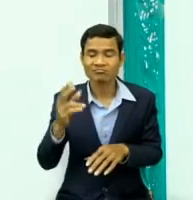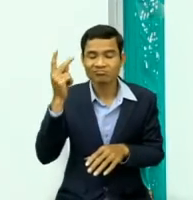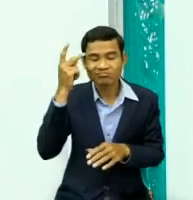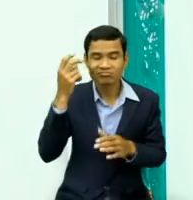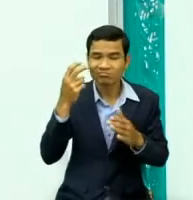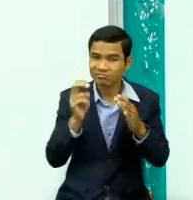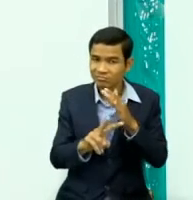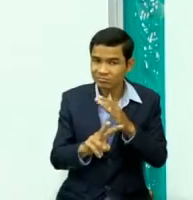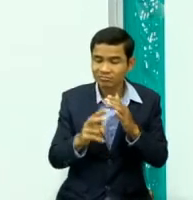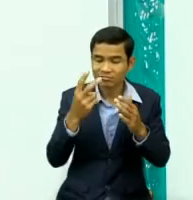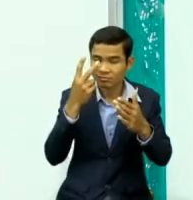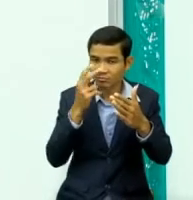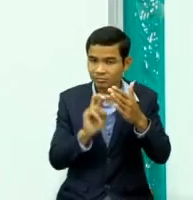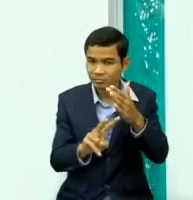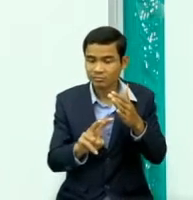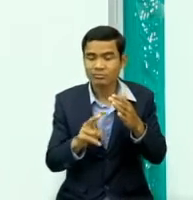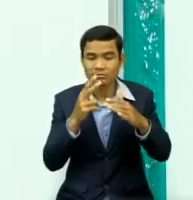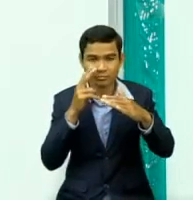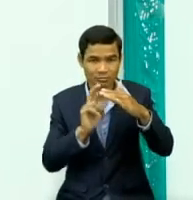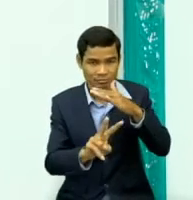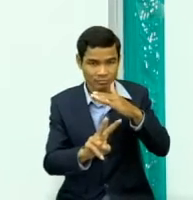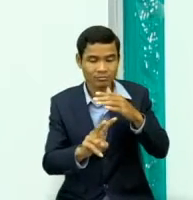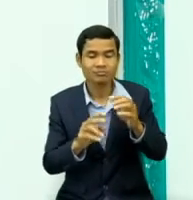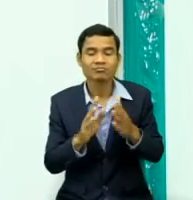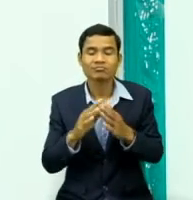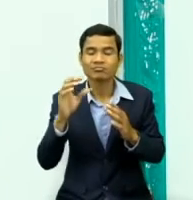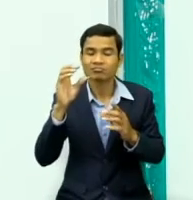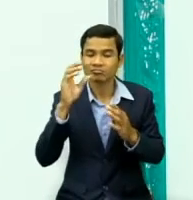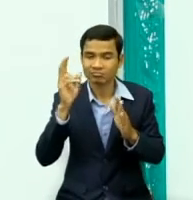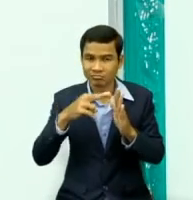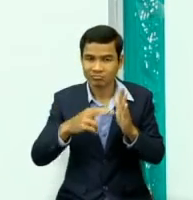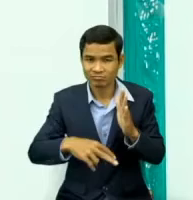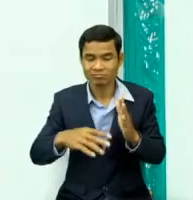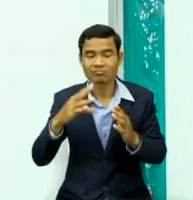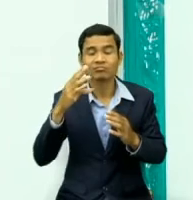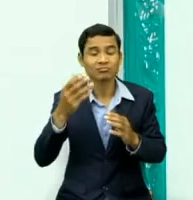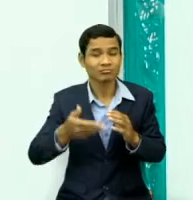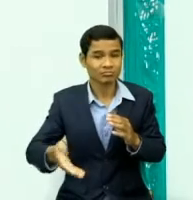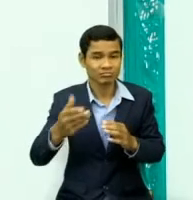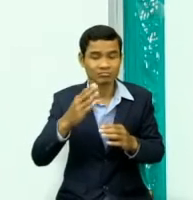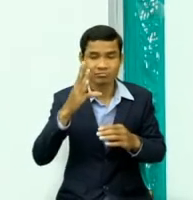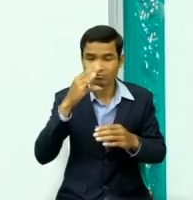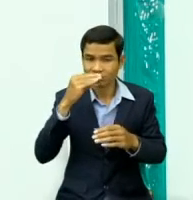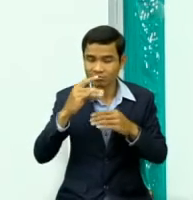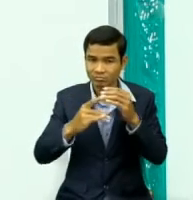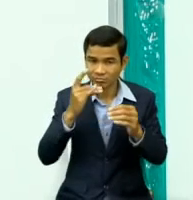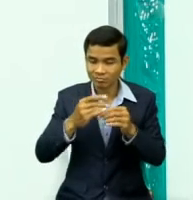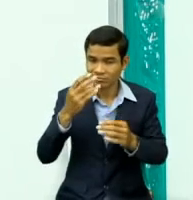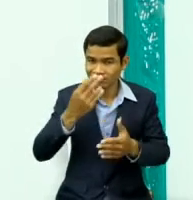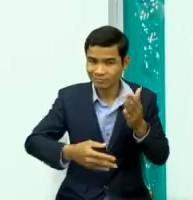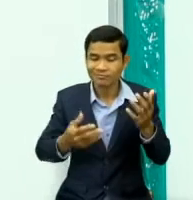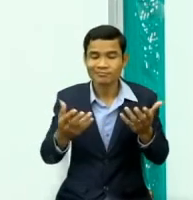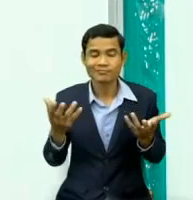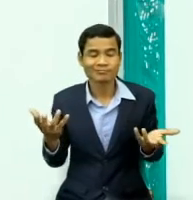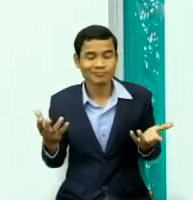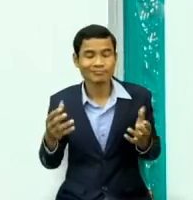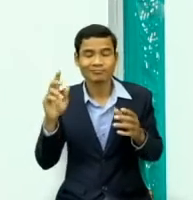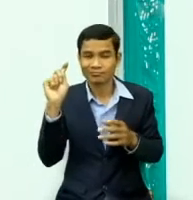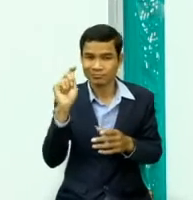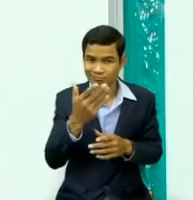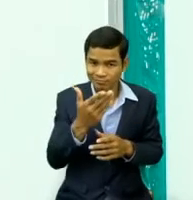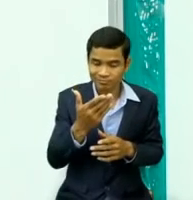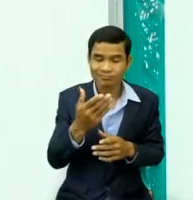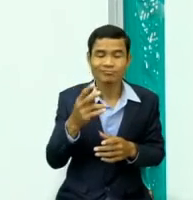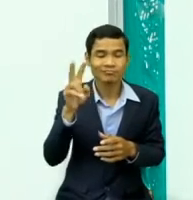tư tìm mở thà ta ăn tập bài rồi bài dưỡng nên mình gì ẩm pít vậy cha chà tam là dễ rút